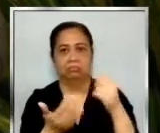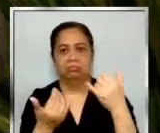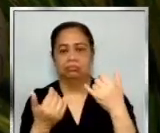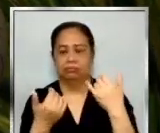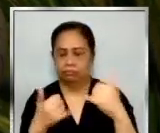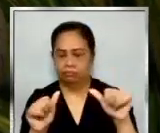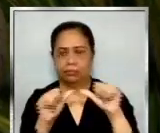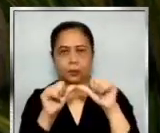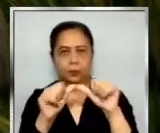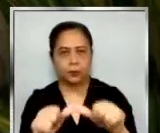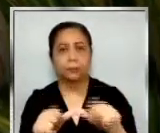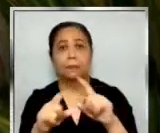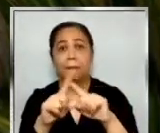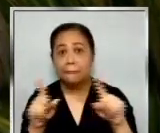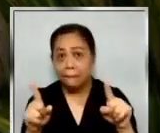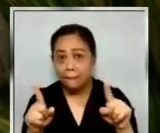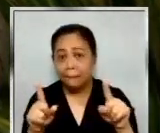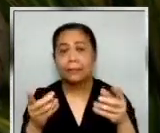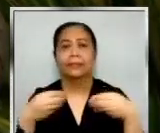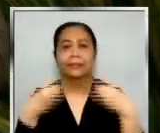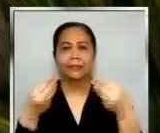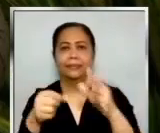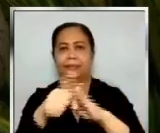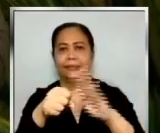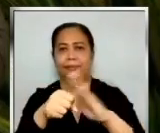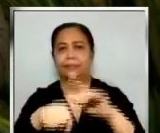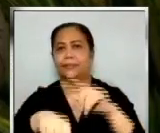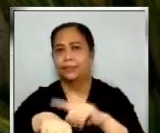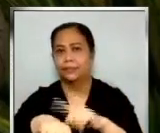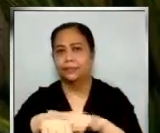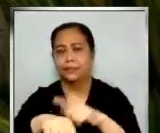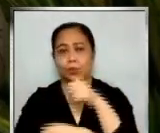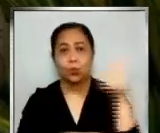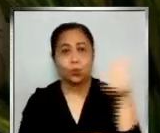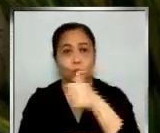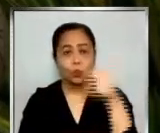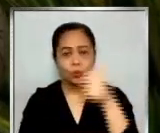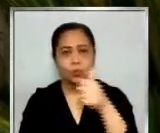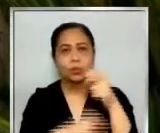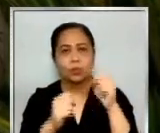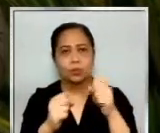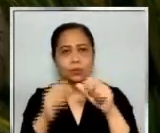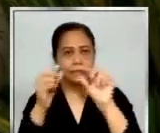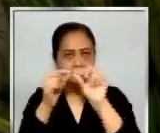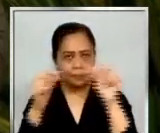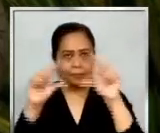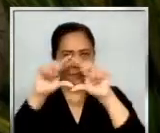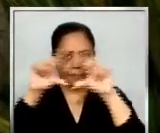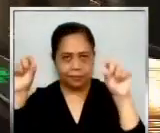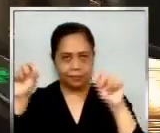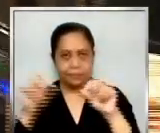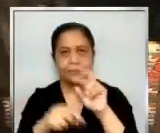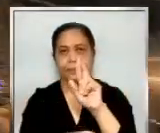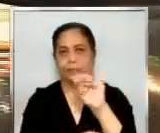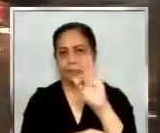Pero bibigyan naman daw ng sapat na pagkakataon ng mga motorista na makapagpakabit ng RFID.